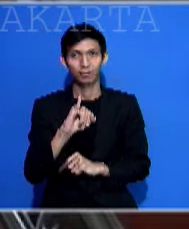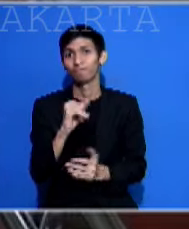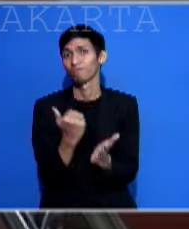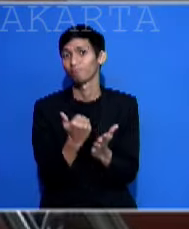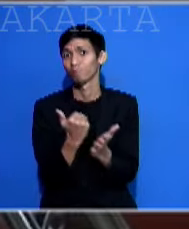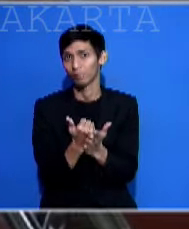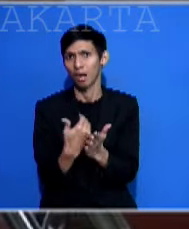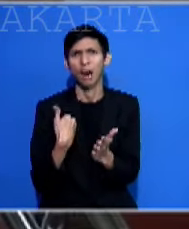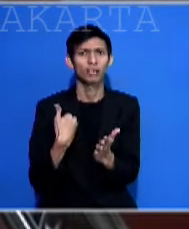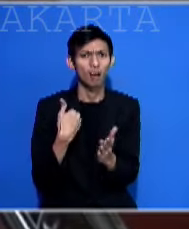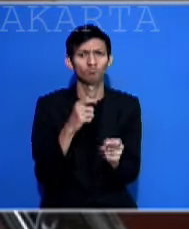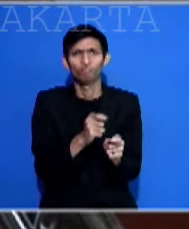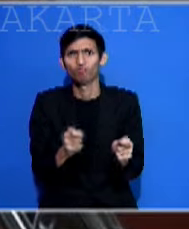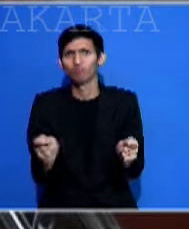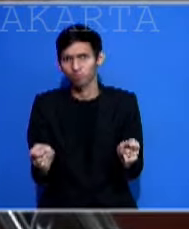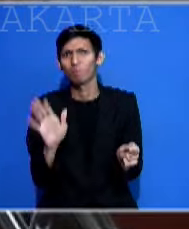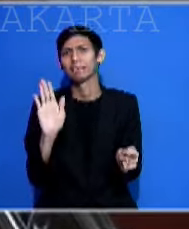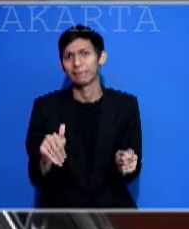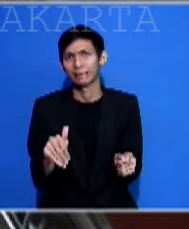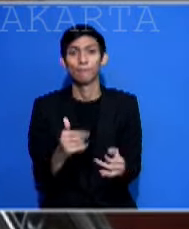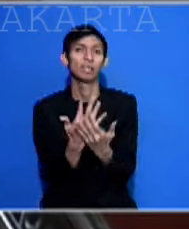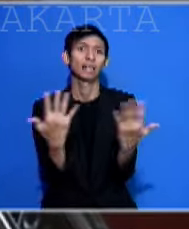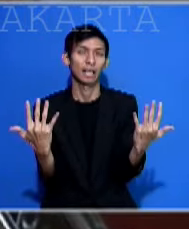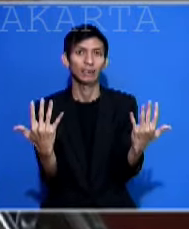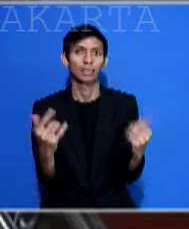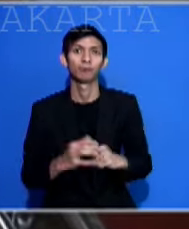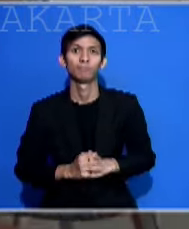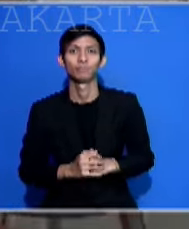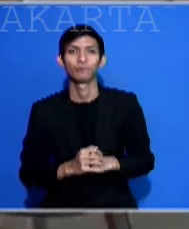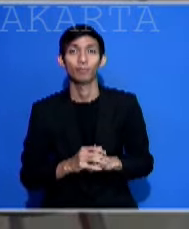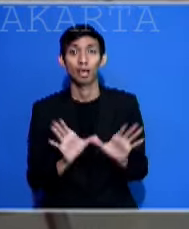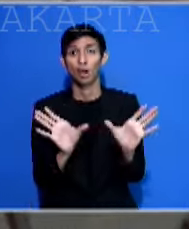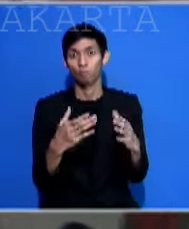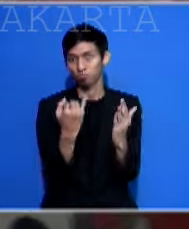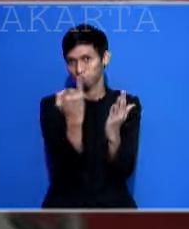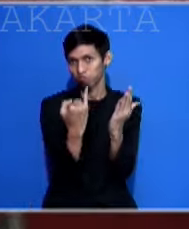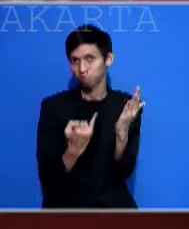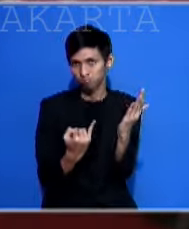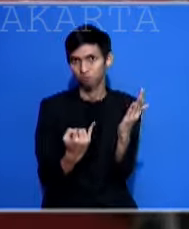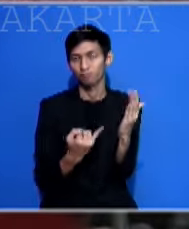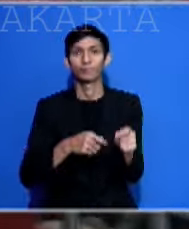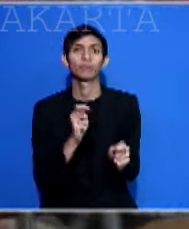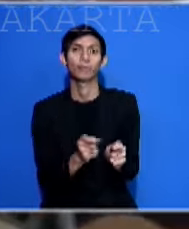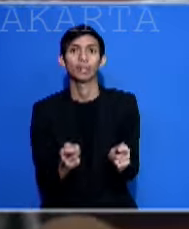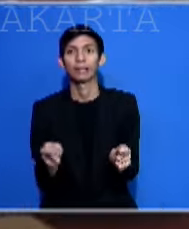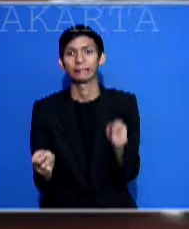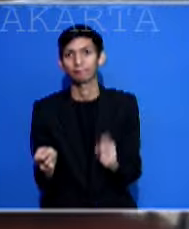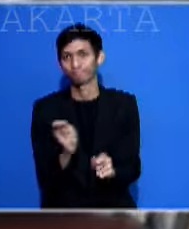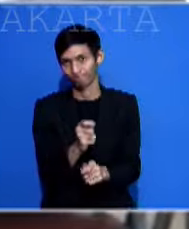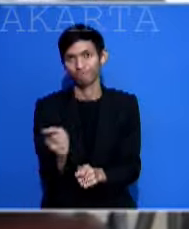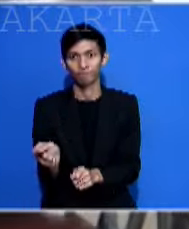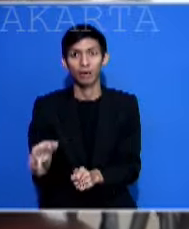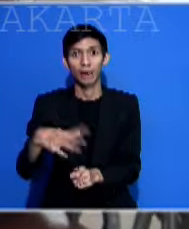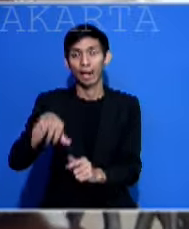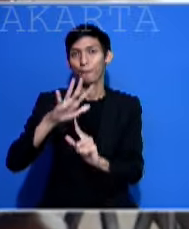masyarakat. Karono menika kangge paring pangalembono dumateng kelompok seni karawitan kasebat, Pemerintah Kabupaten Bantul lumantar